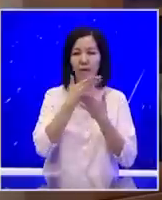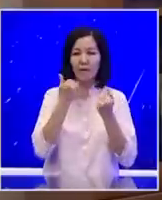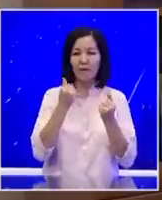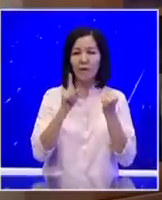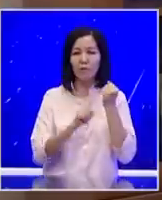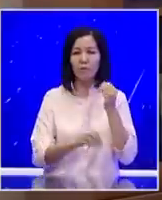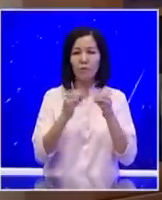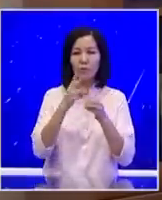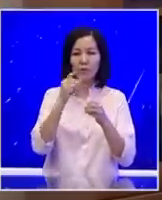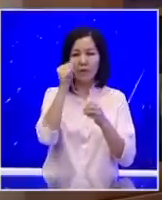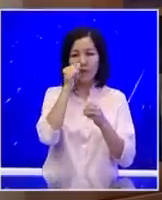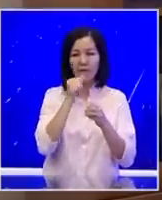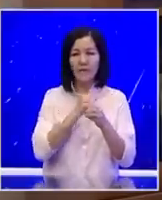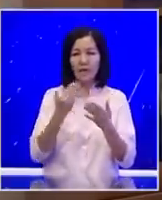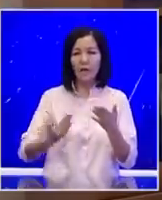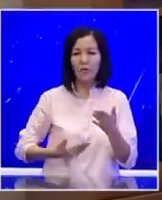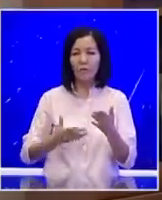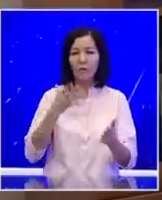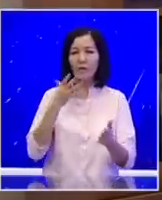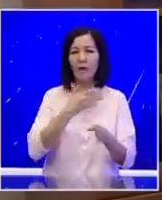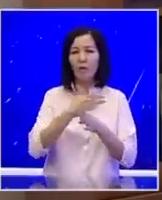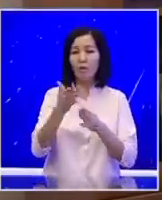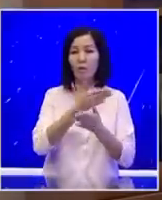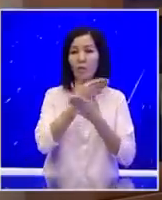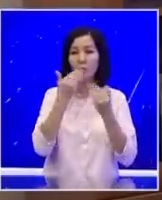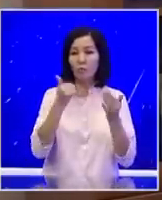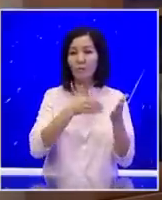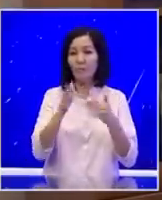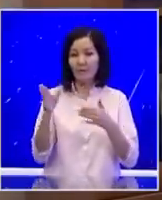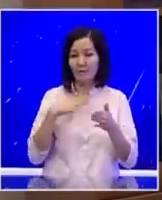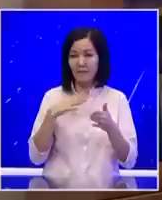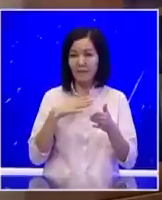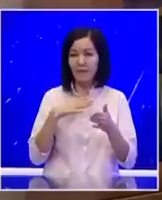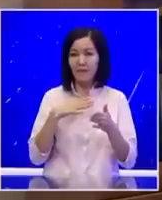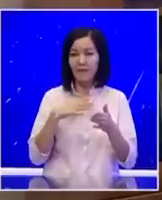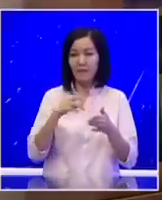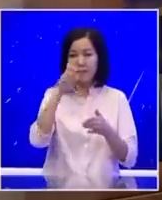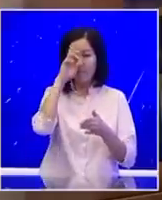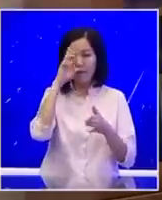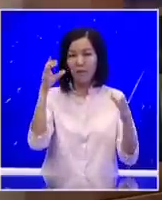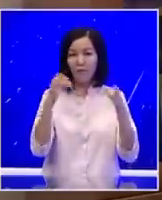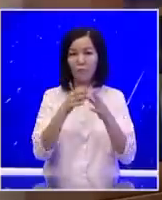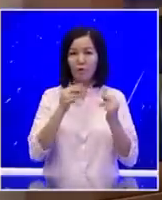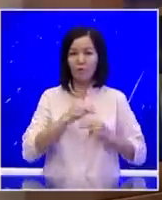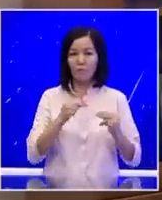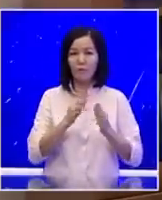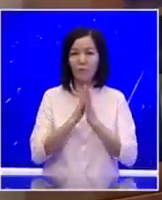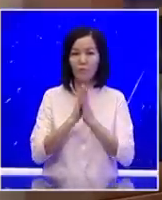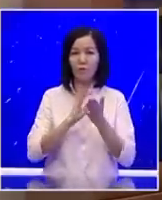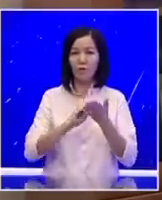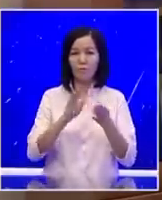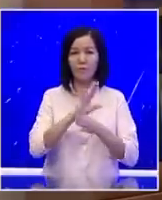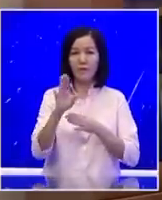12 айында әлеуметтік аударым болмаған себептен бастапқы шешім шығарылды. Және де мемлекеттік ұйымдар жұмыс істейтін азаматтар өтініш берген